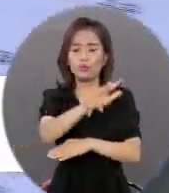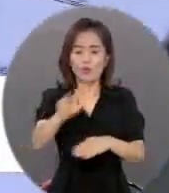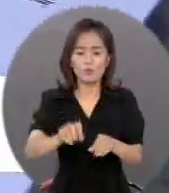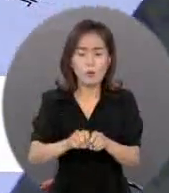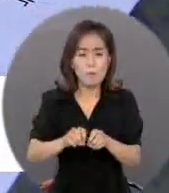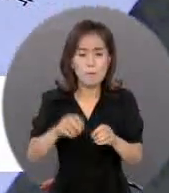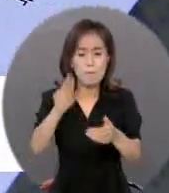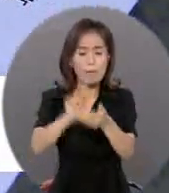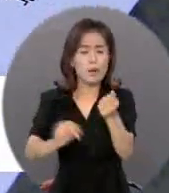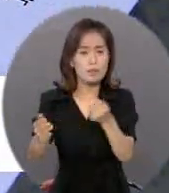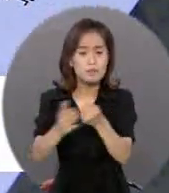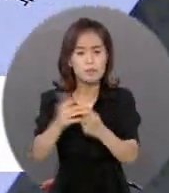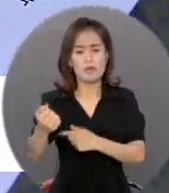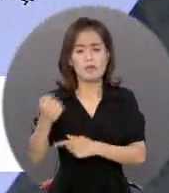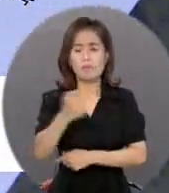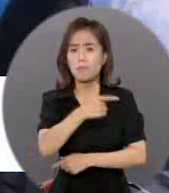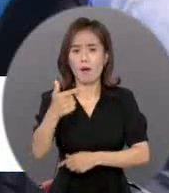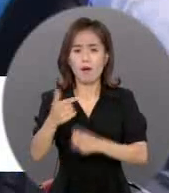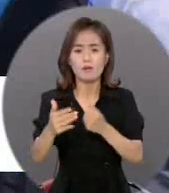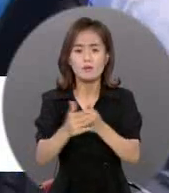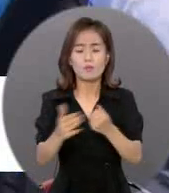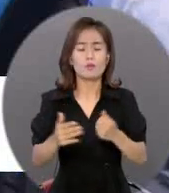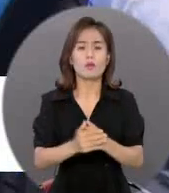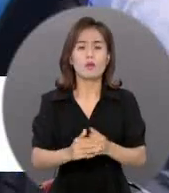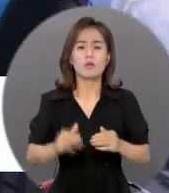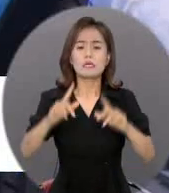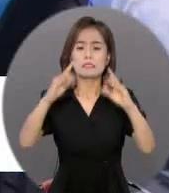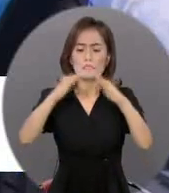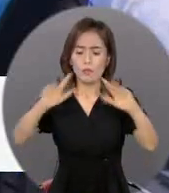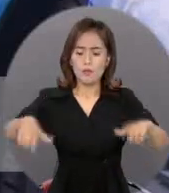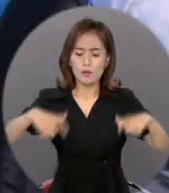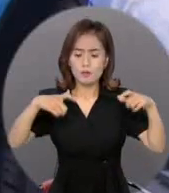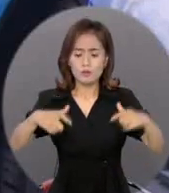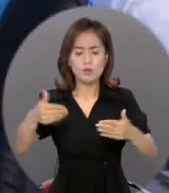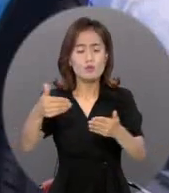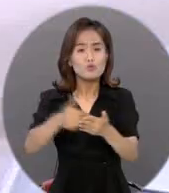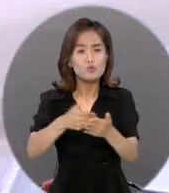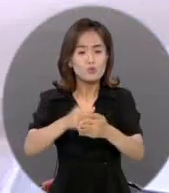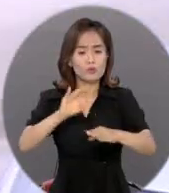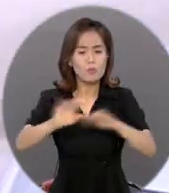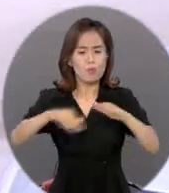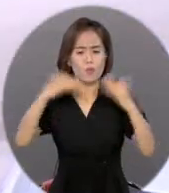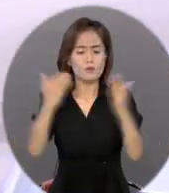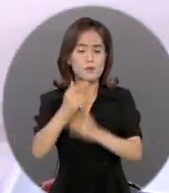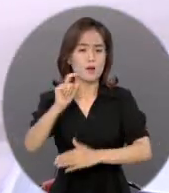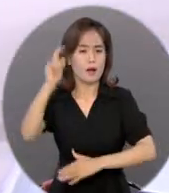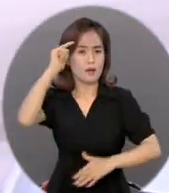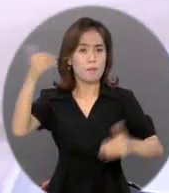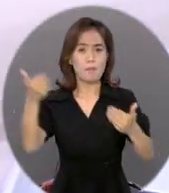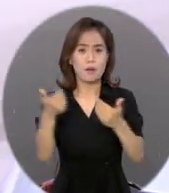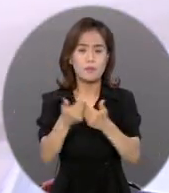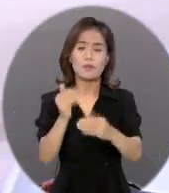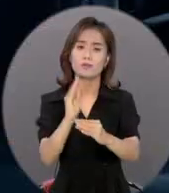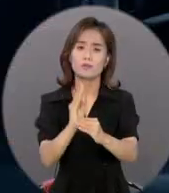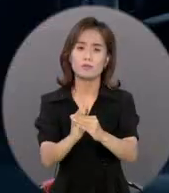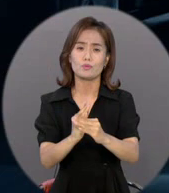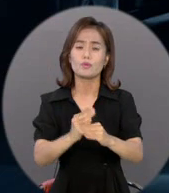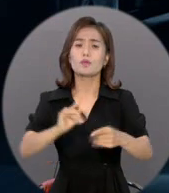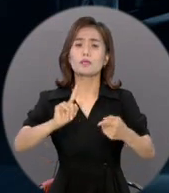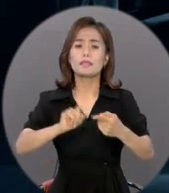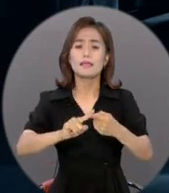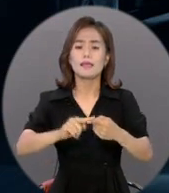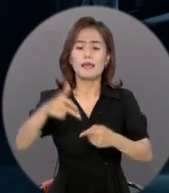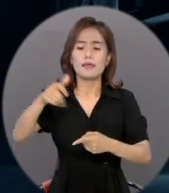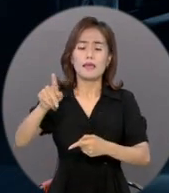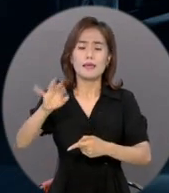유통하는 만큼 파급력도 커 순천은 물론 전남 지역 중고차 업계 전체가 강하게 반발하고 있습니다. 이에 대해